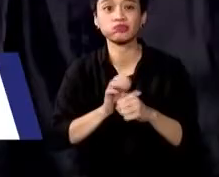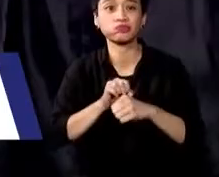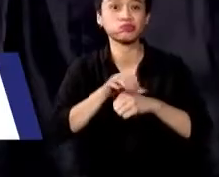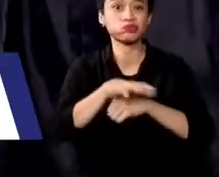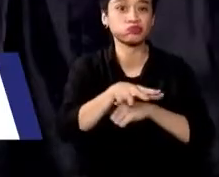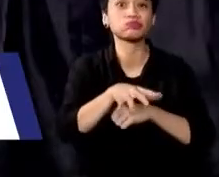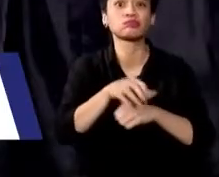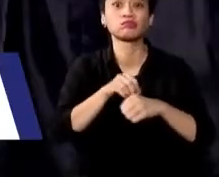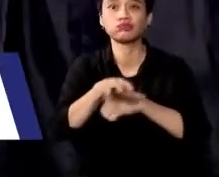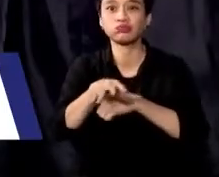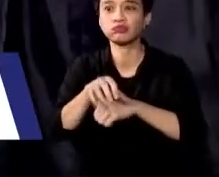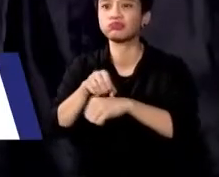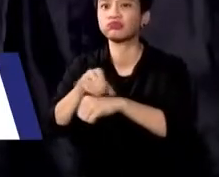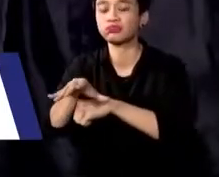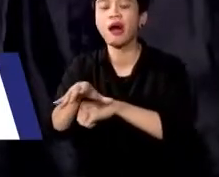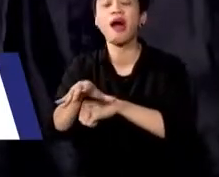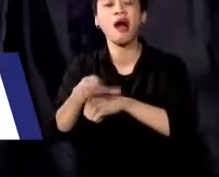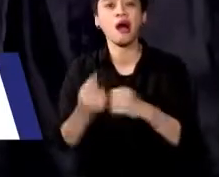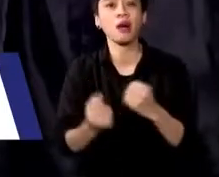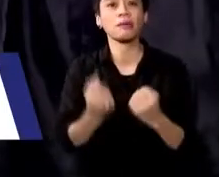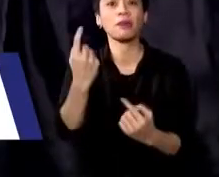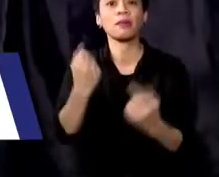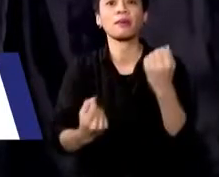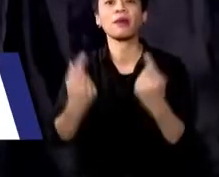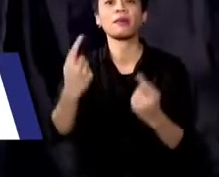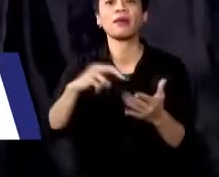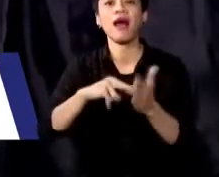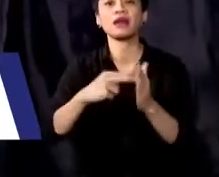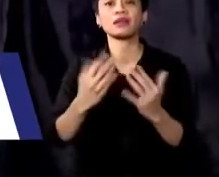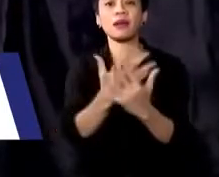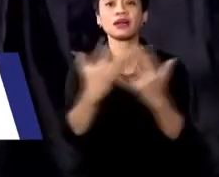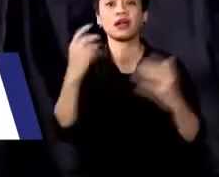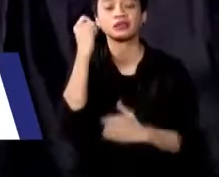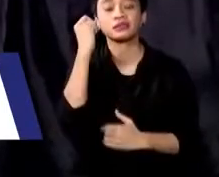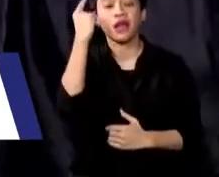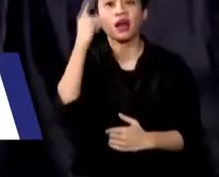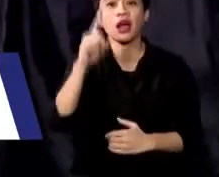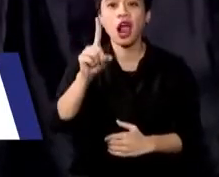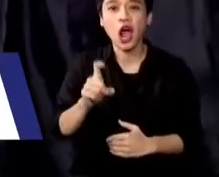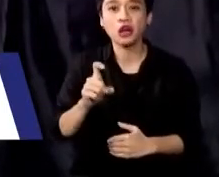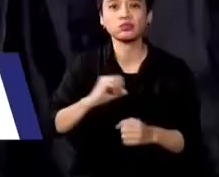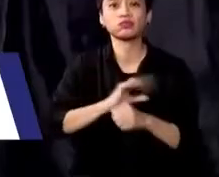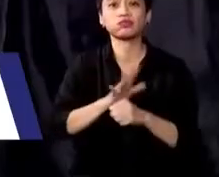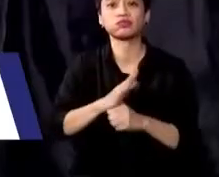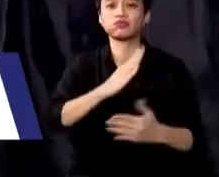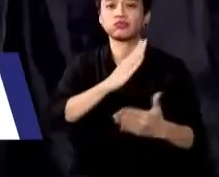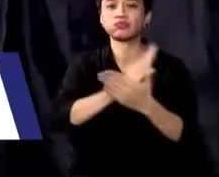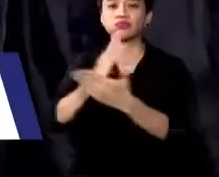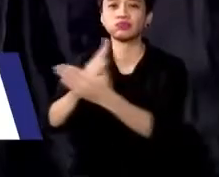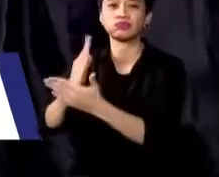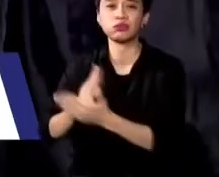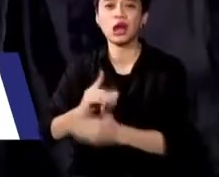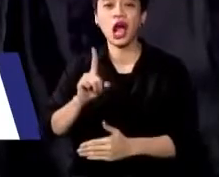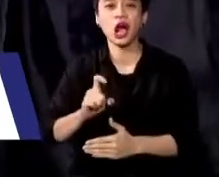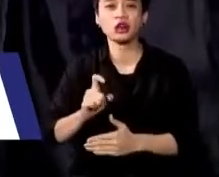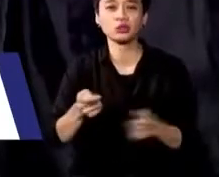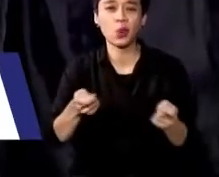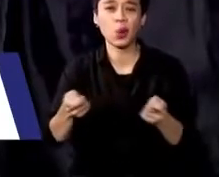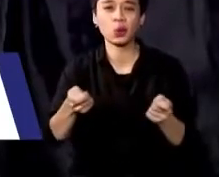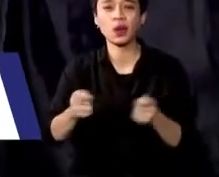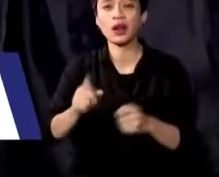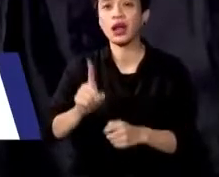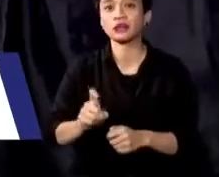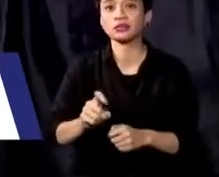kita bahwa diperlukan kesadaran seluruh elemen masyarakat agar covid-19 dapat terkendali Lalu bagaimana